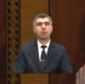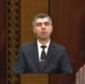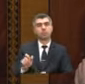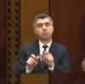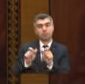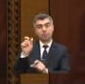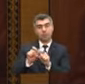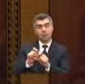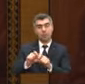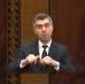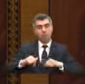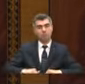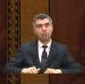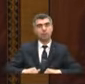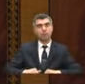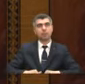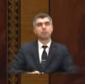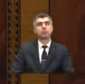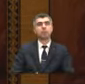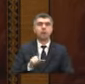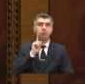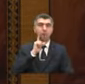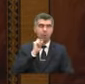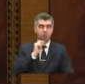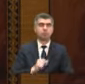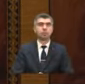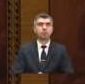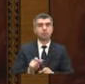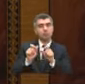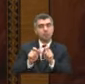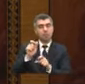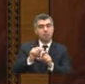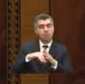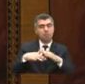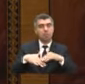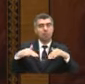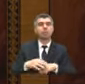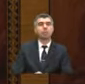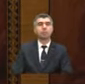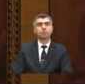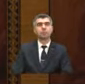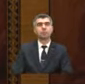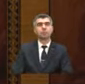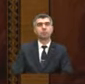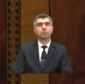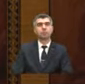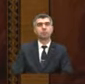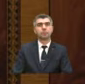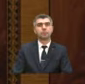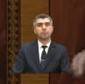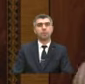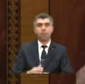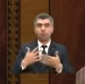سيدة الوزيرة والسادة الوزراء المحترمين، سيدات والسادة النواب المحترمين، يشرفني